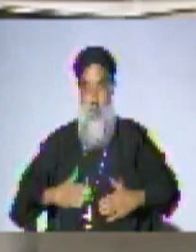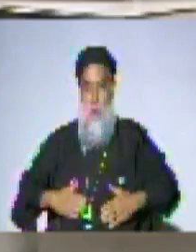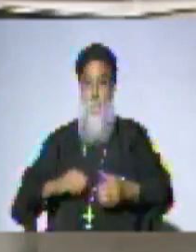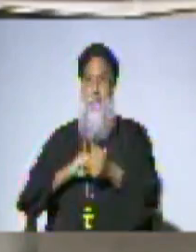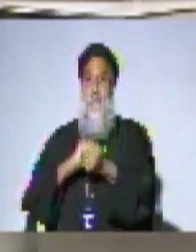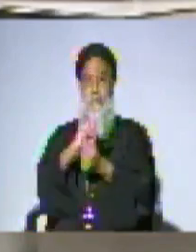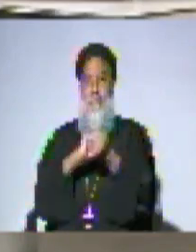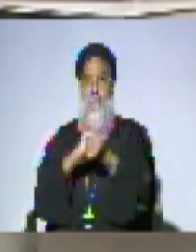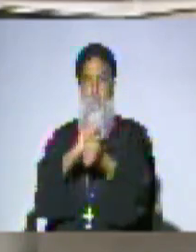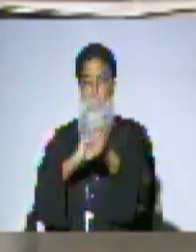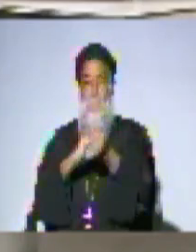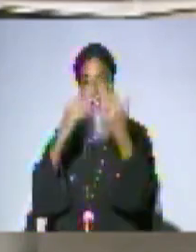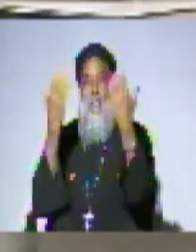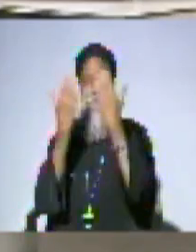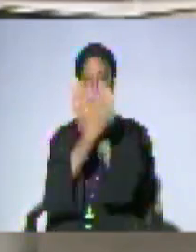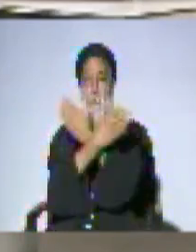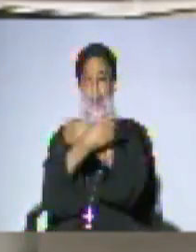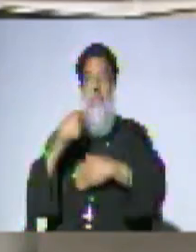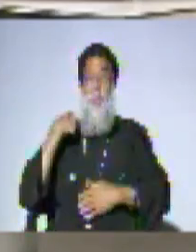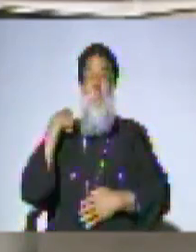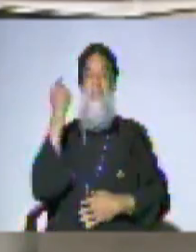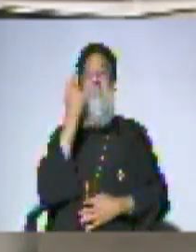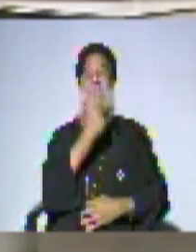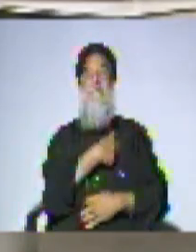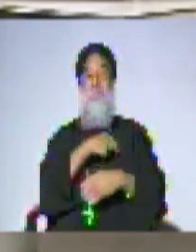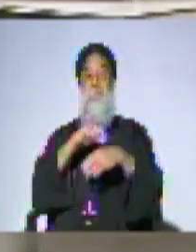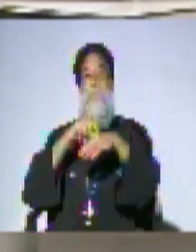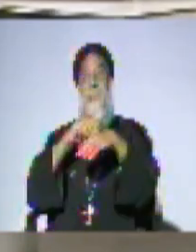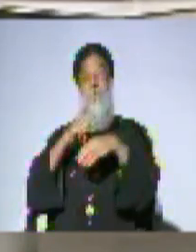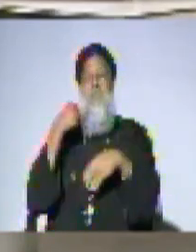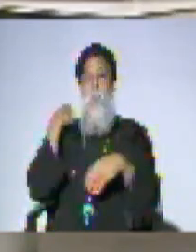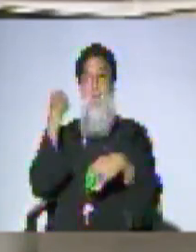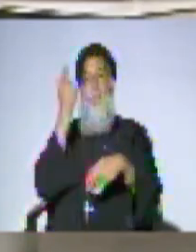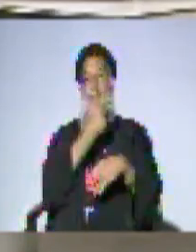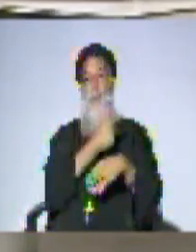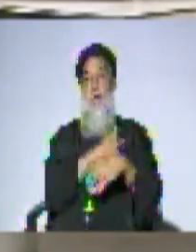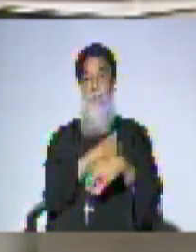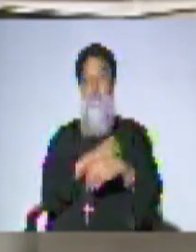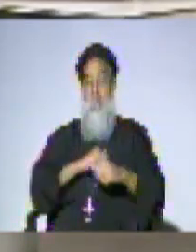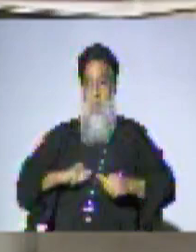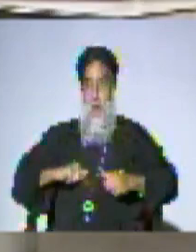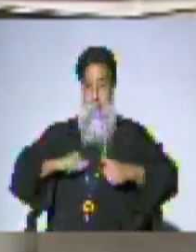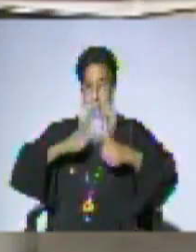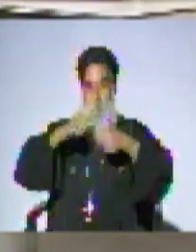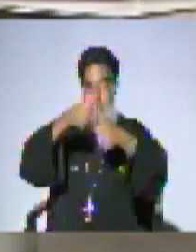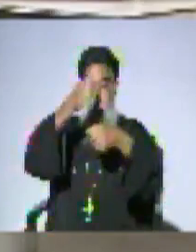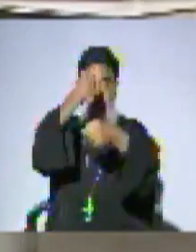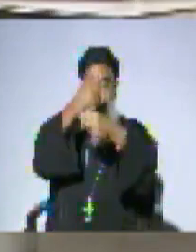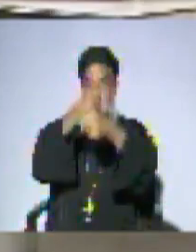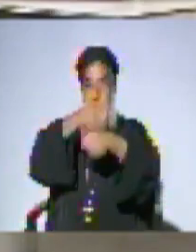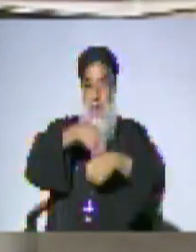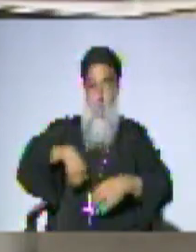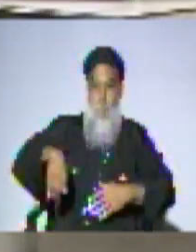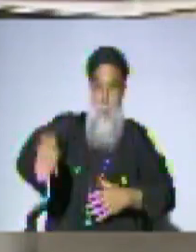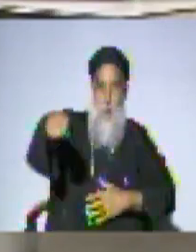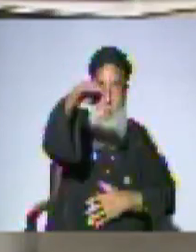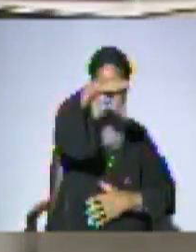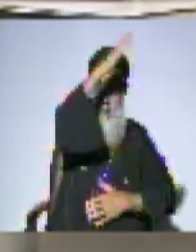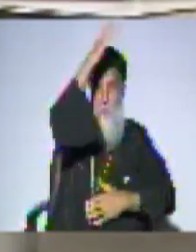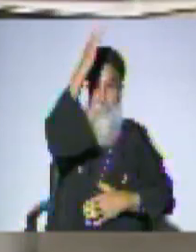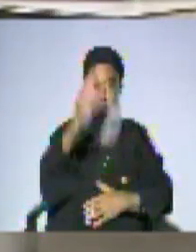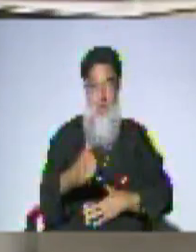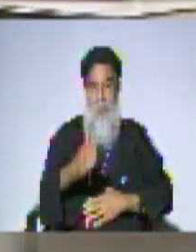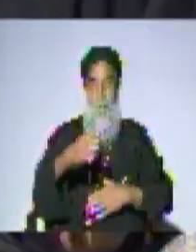وجعله شيئا مقدسا او انسانا مقدسا يستطيع ان يقف وسط الملائكه على